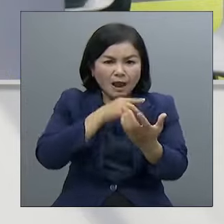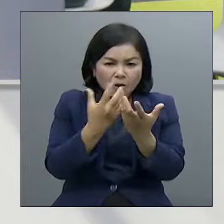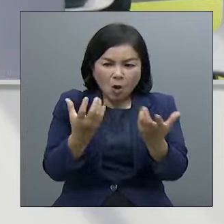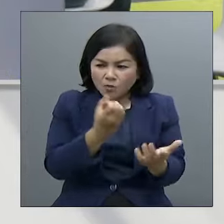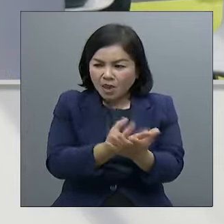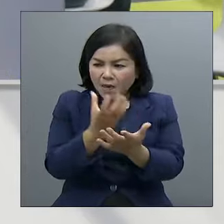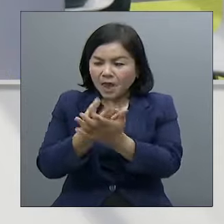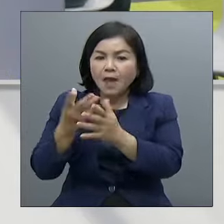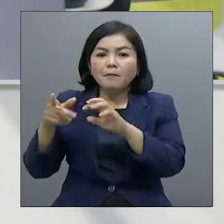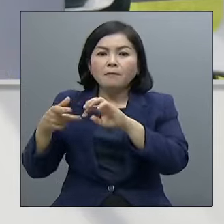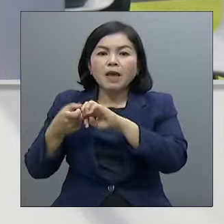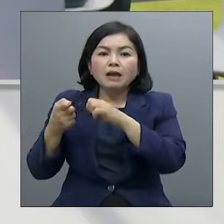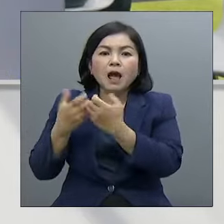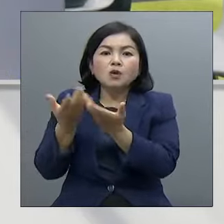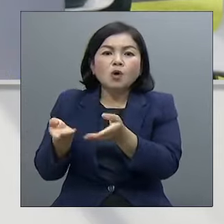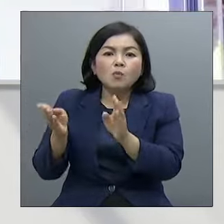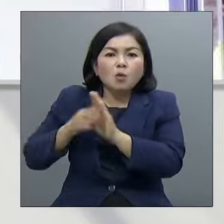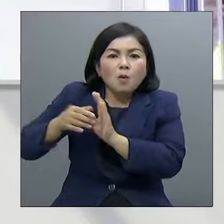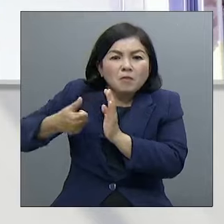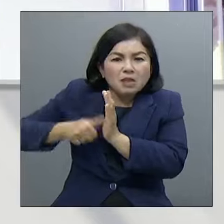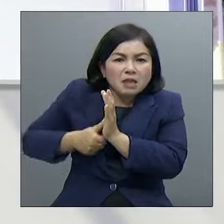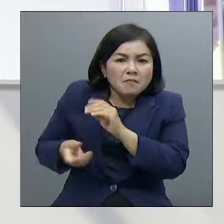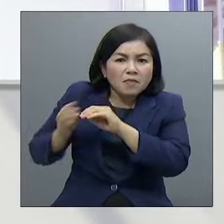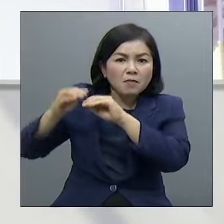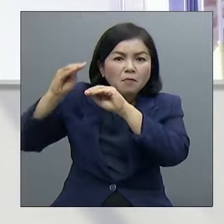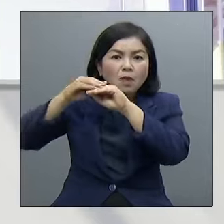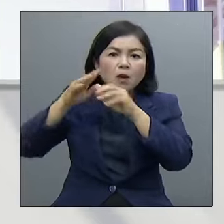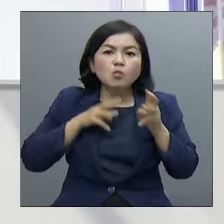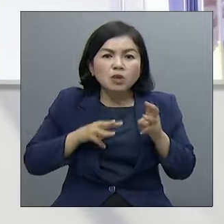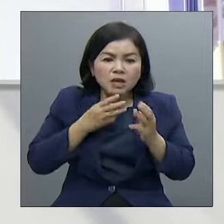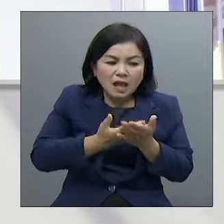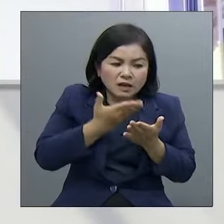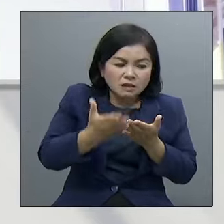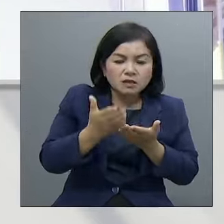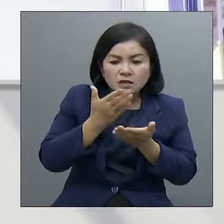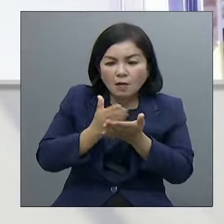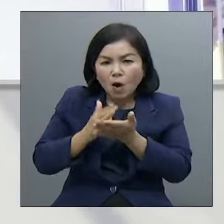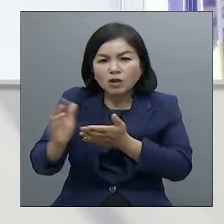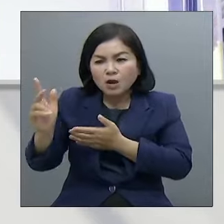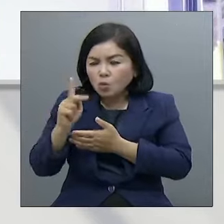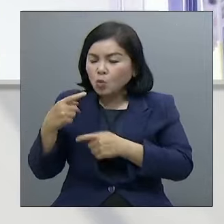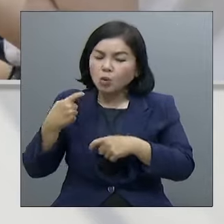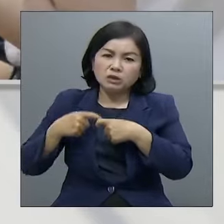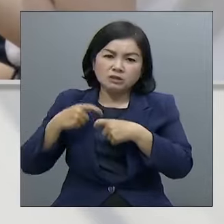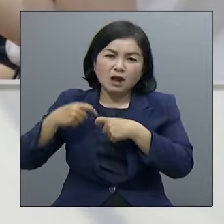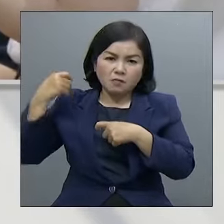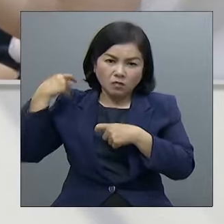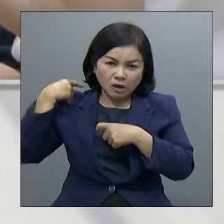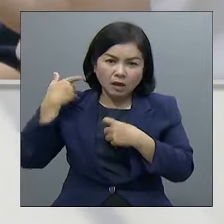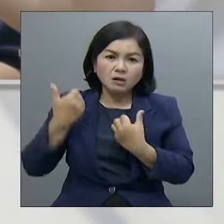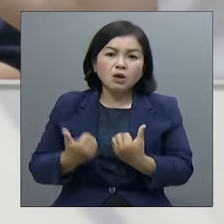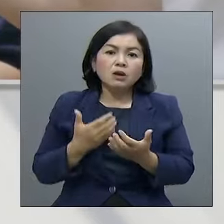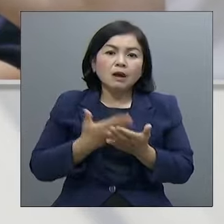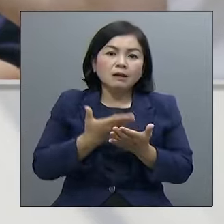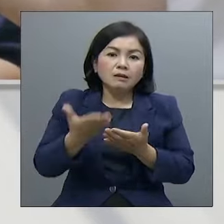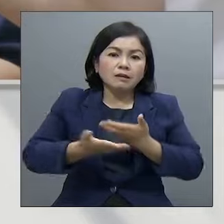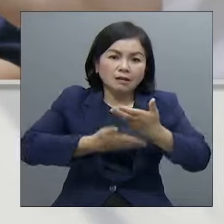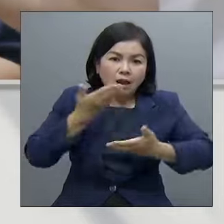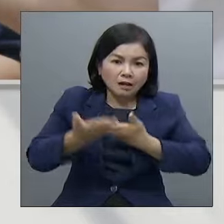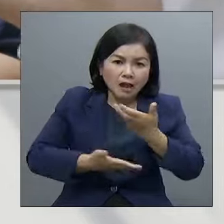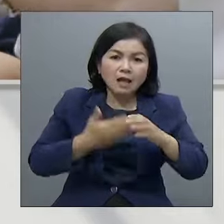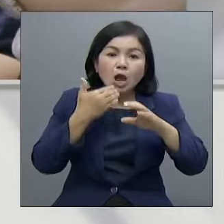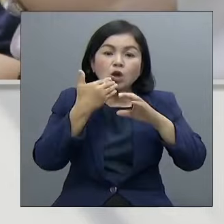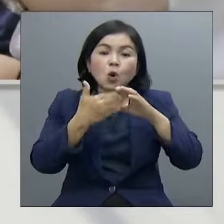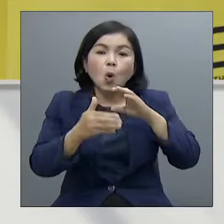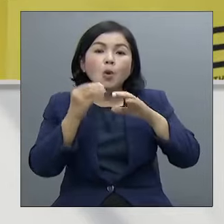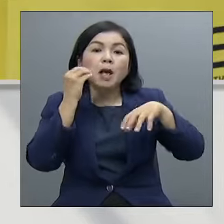าหนี้ครัวเรือนนะคะซึ่งมันจะไปกระทบกับความสามารถในการซื้อแล้วก็การขอสินเชื่อค่ะดังนั้นนะคะการซื้อขายแล้วก็การโอนกรรมสิทธิ์ที่อยู่